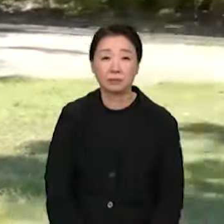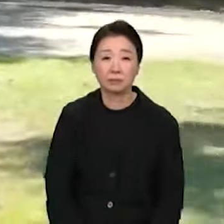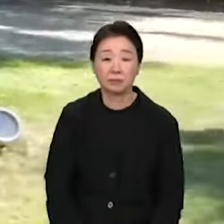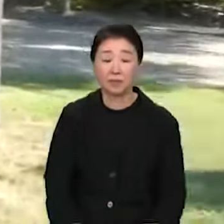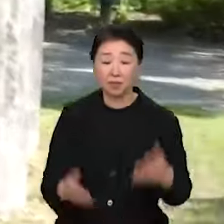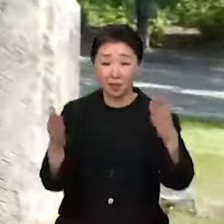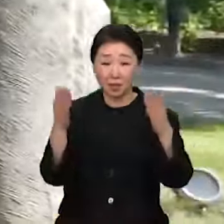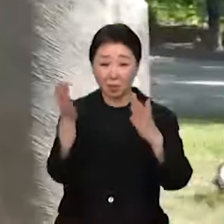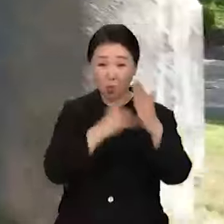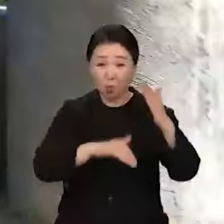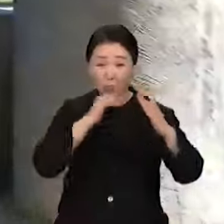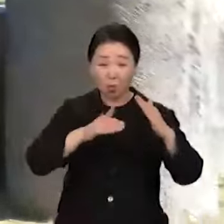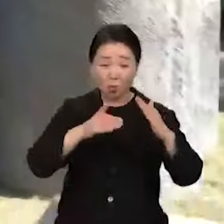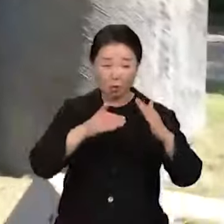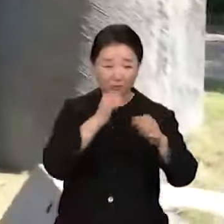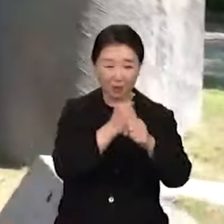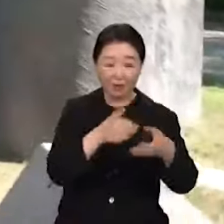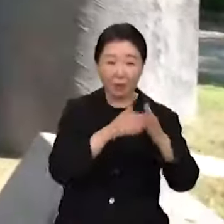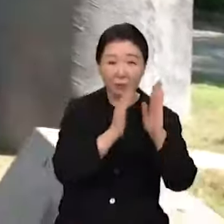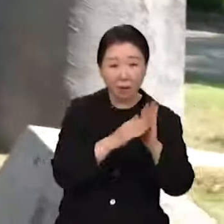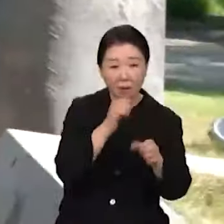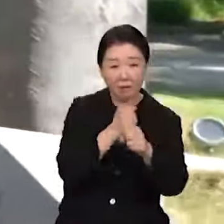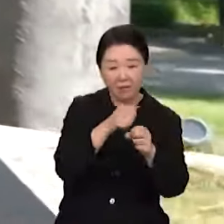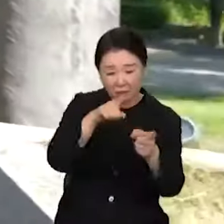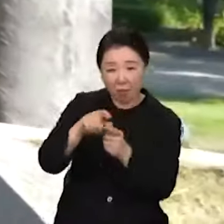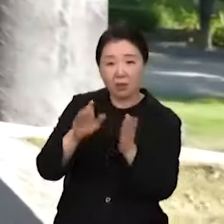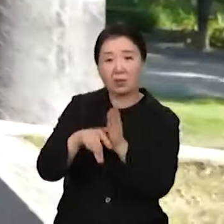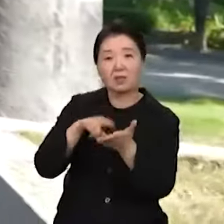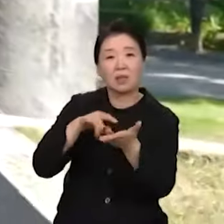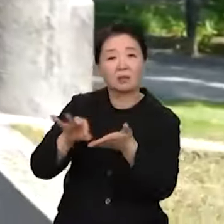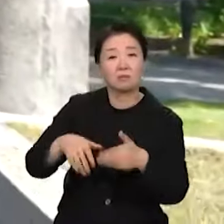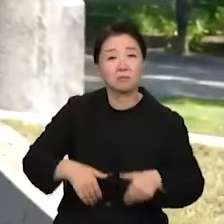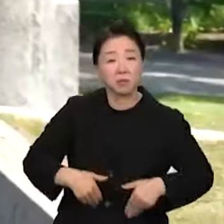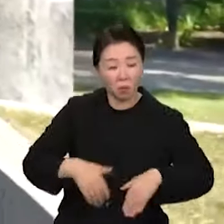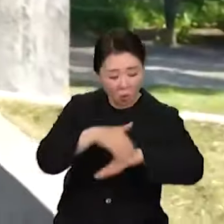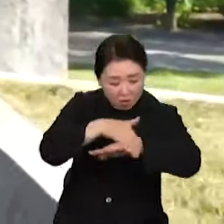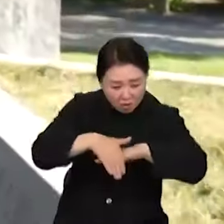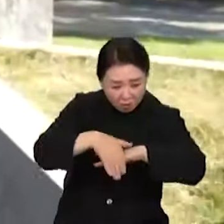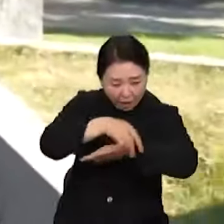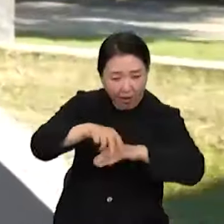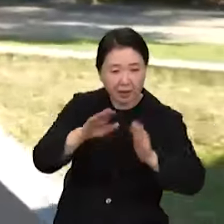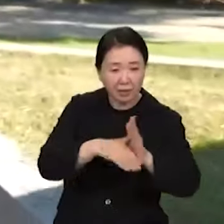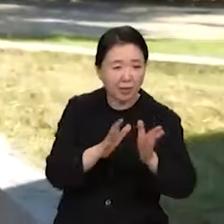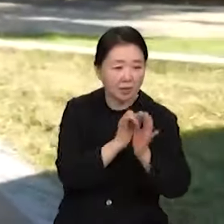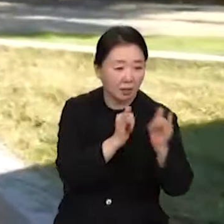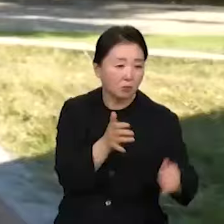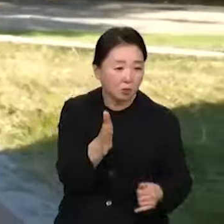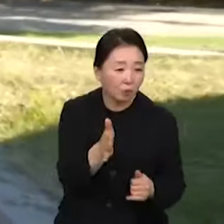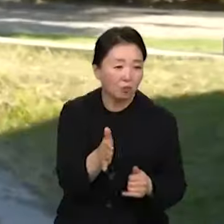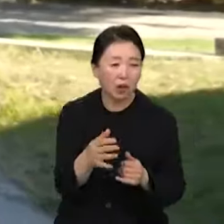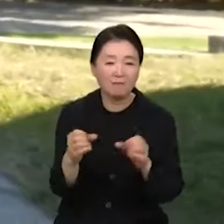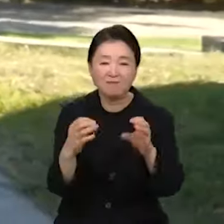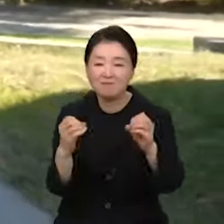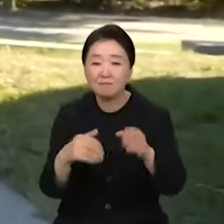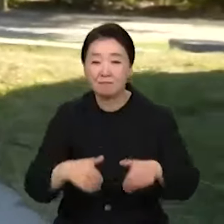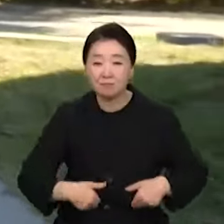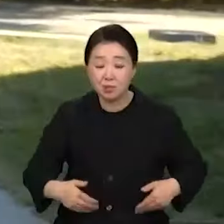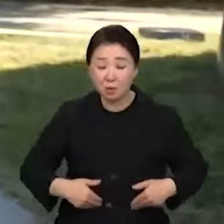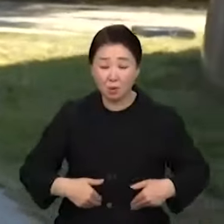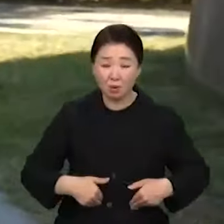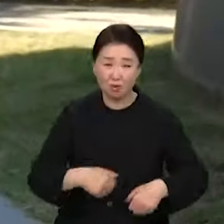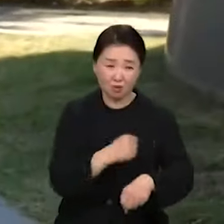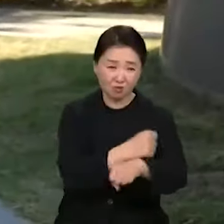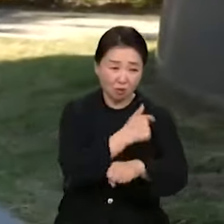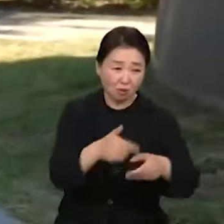공공조형물은 만드는데도 철거하는데도 세금이 들어갑니다. 기획과 설계 단계부터 주민들과 전문가들의 얘기를 들어서 애써 만든